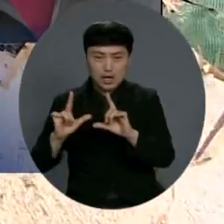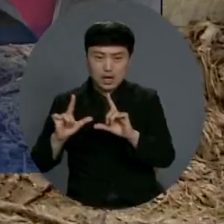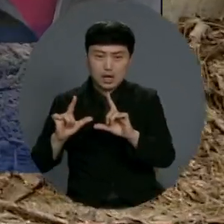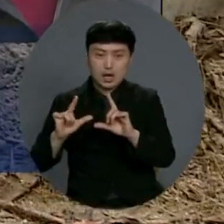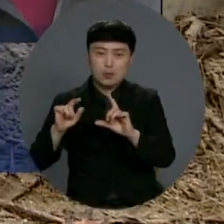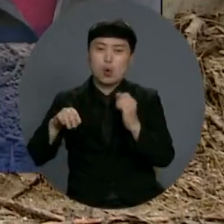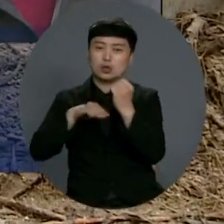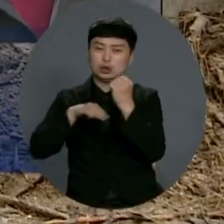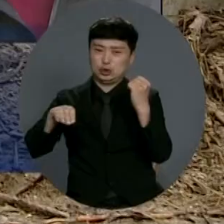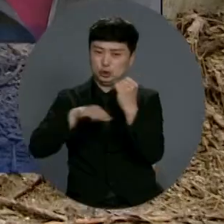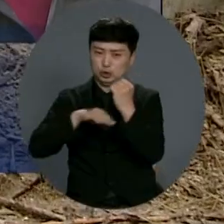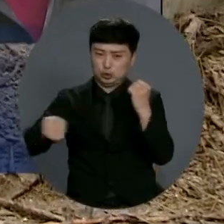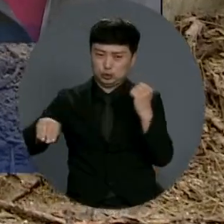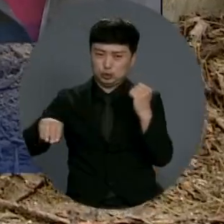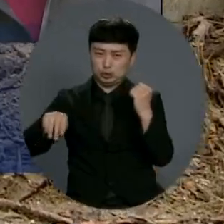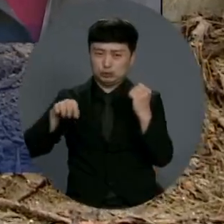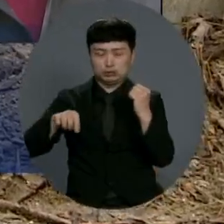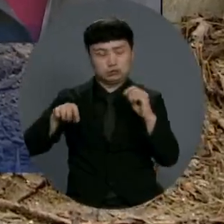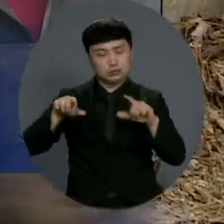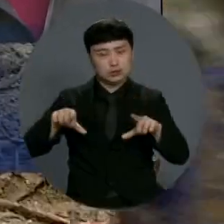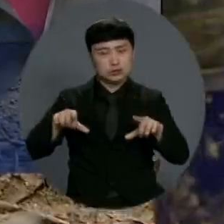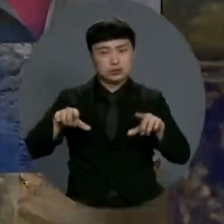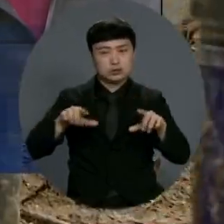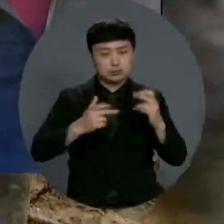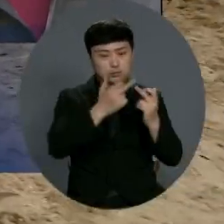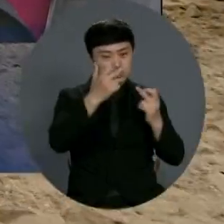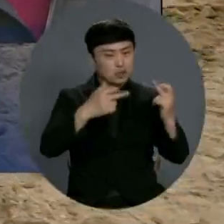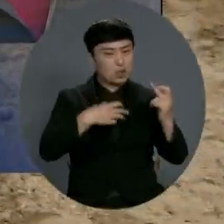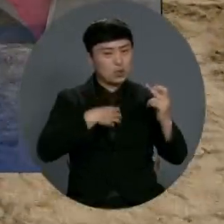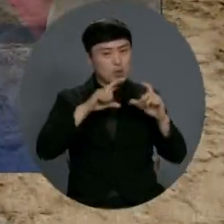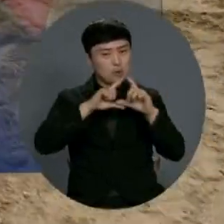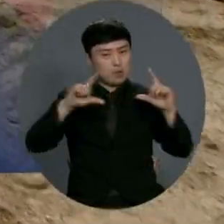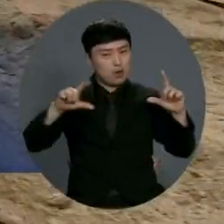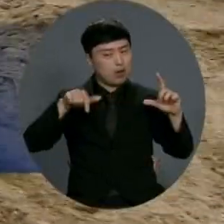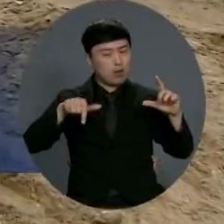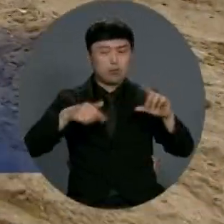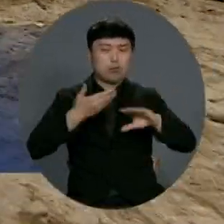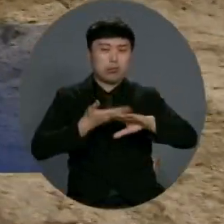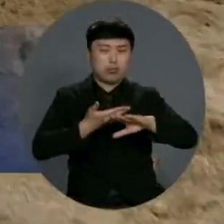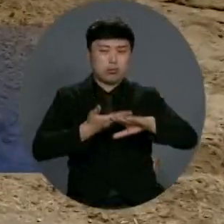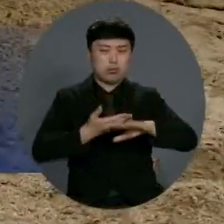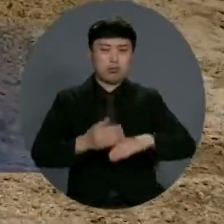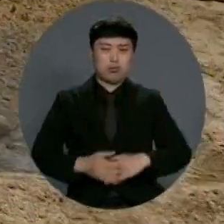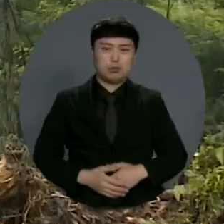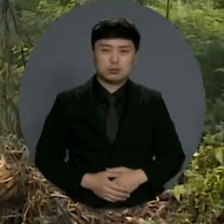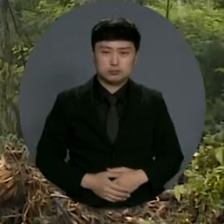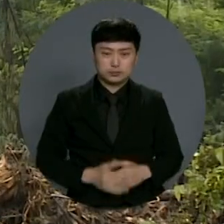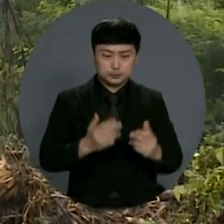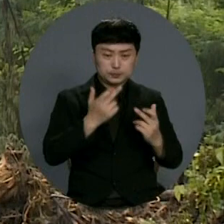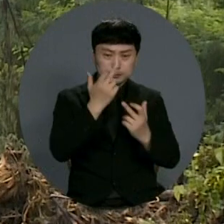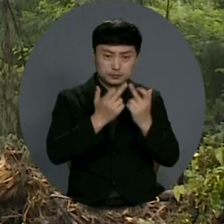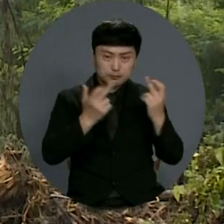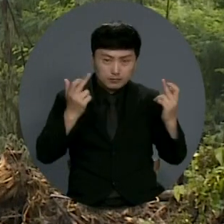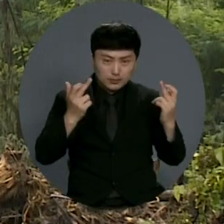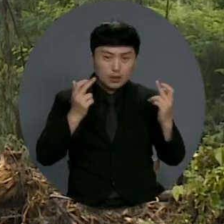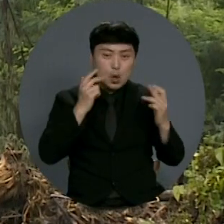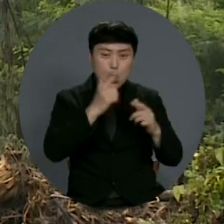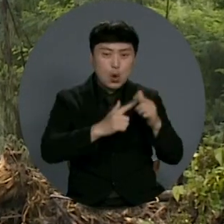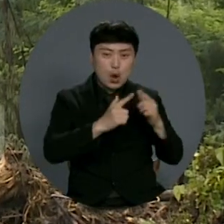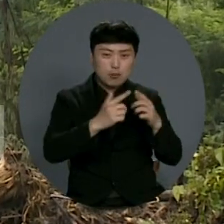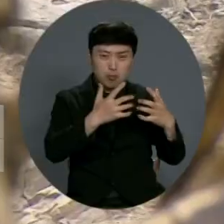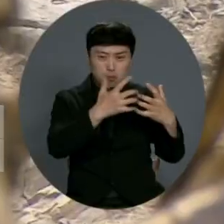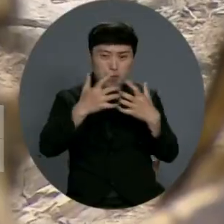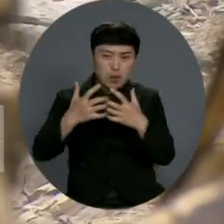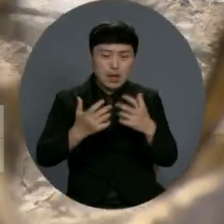살고 있는지를 기준으로 본다면 지금과 같은 산사태 취약 지역보다는 전혀 다른. 산림이 울창한 산에서도